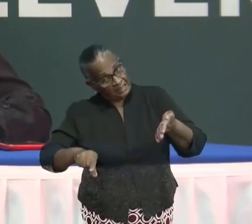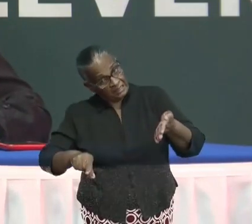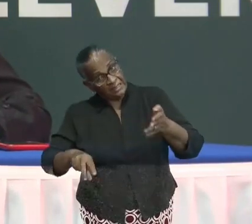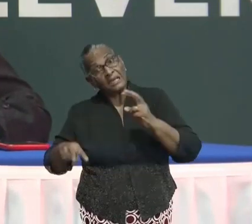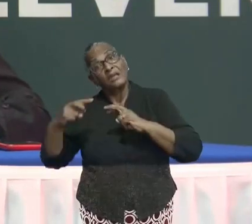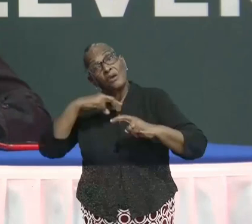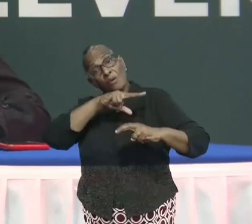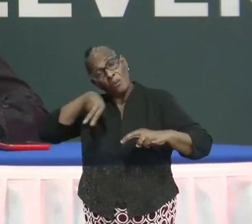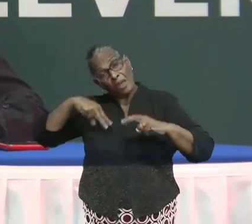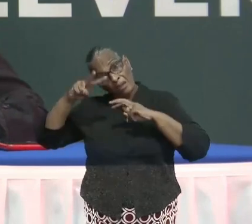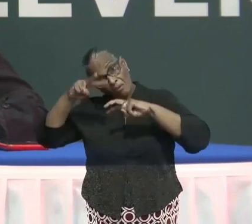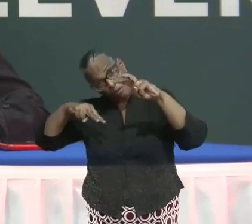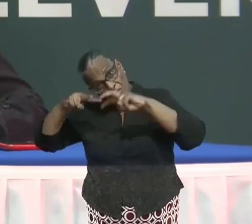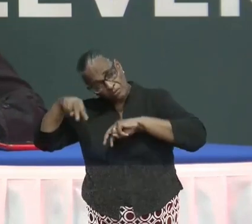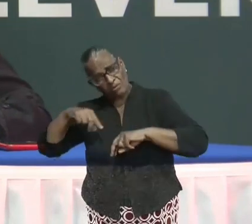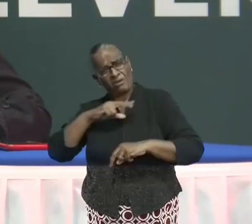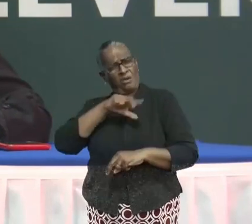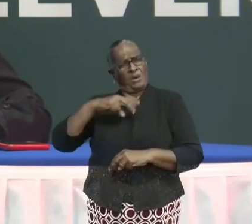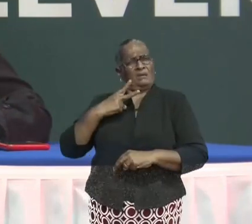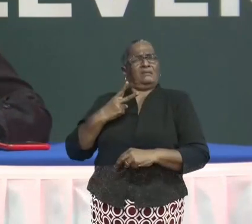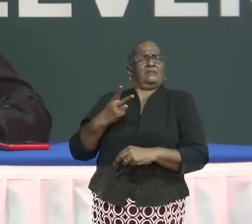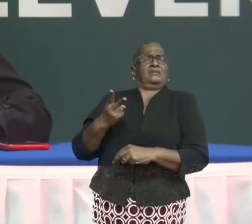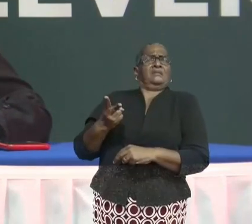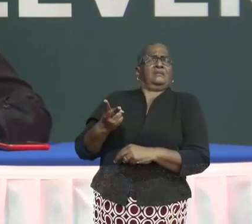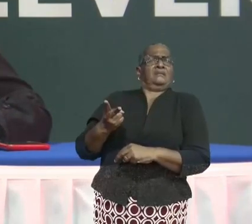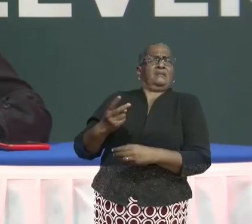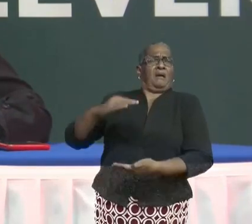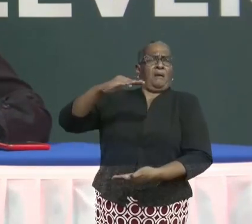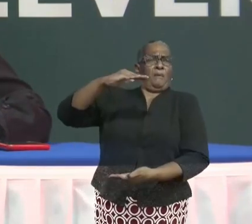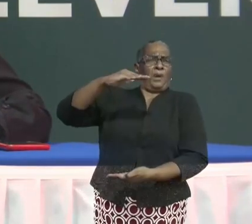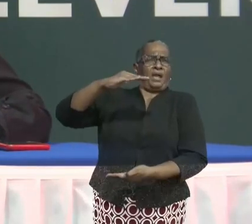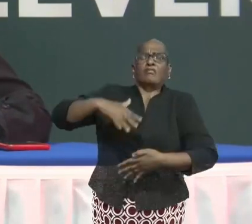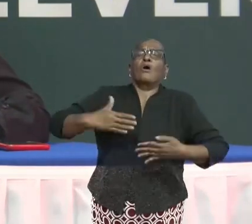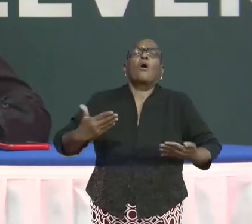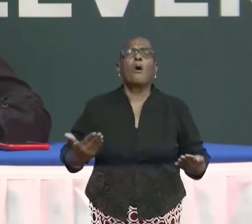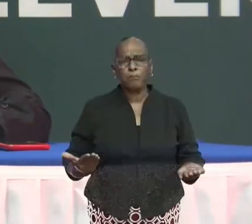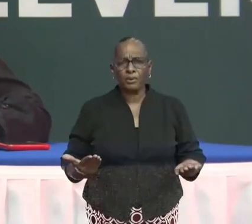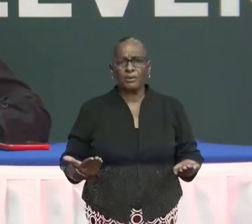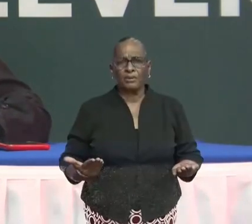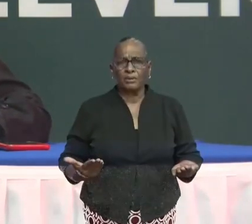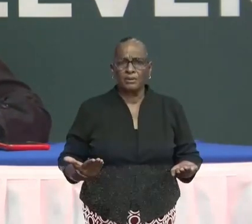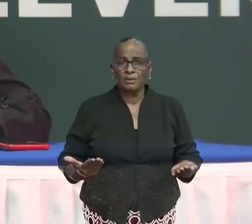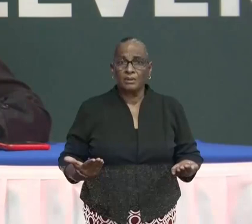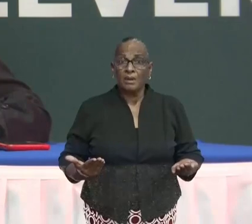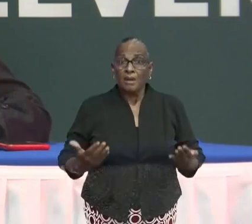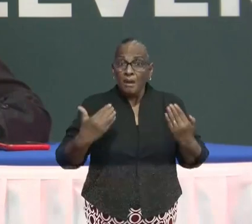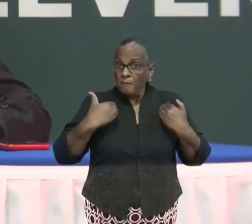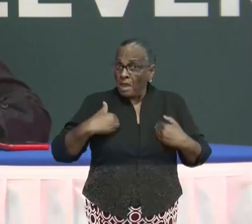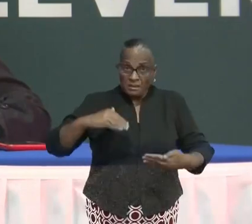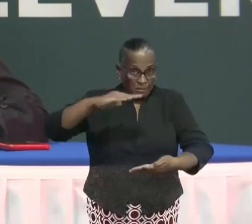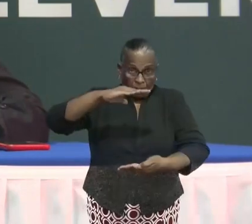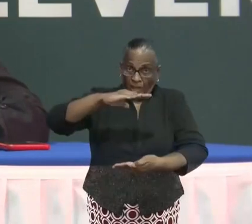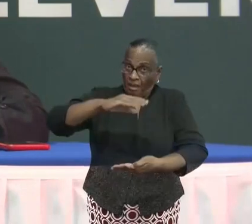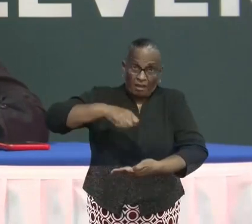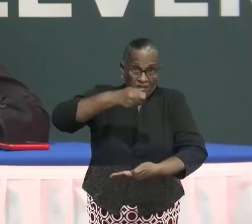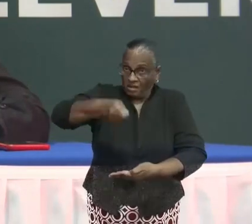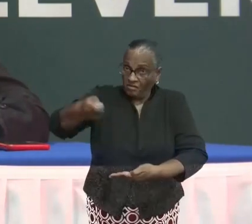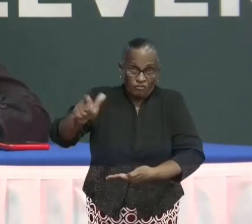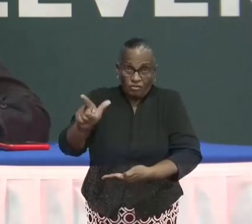controle en ik zie dat een pakket ben ba. Dus massa nog kies een pakket,